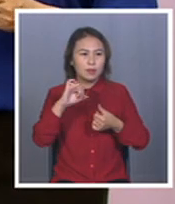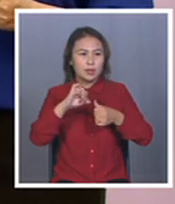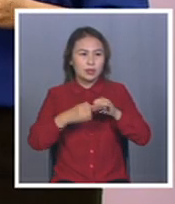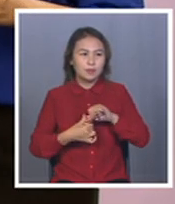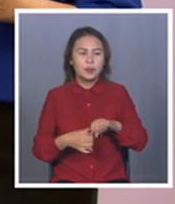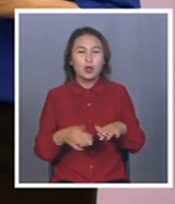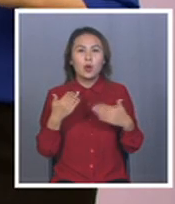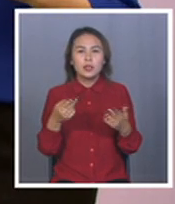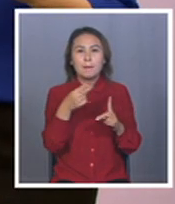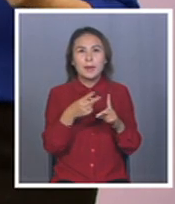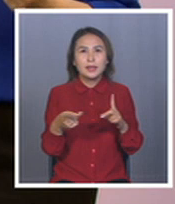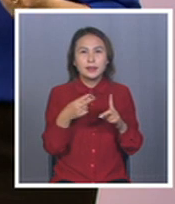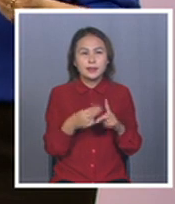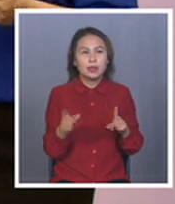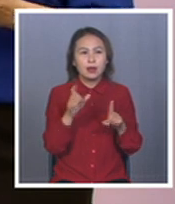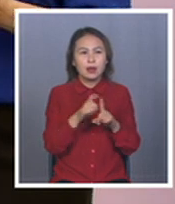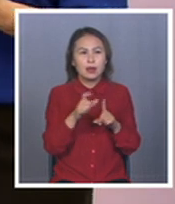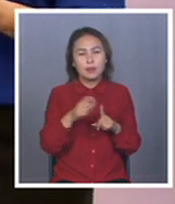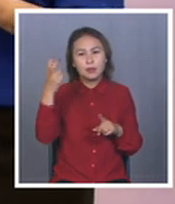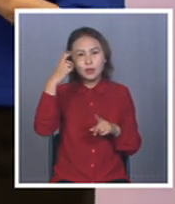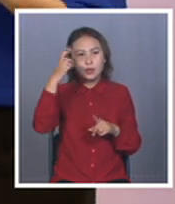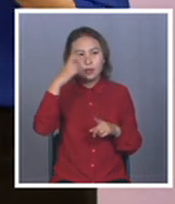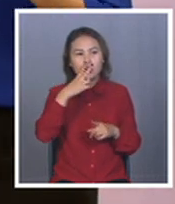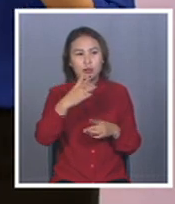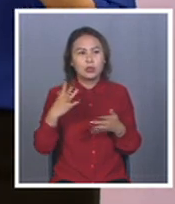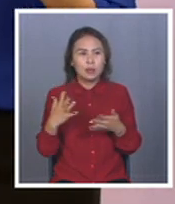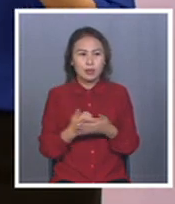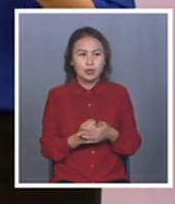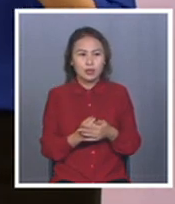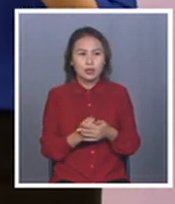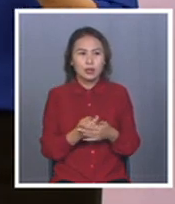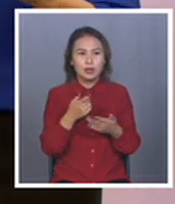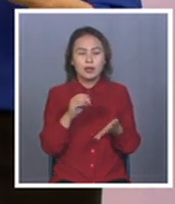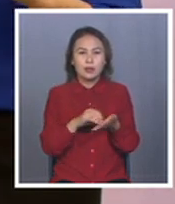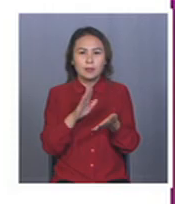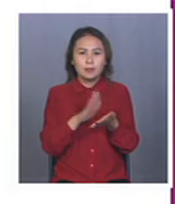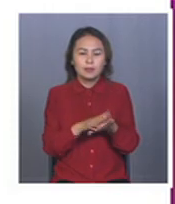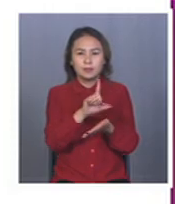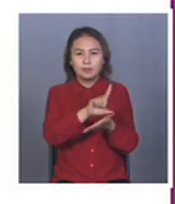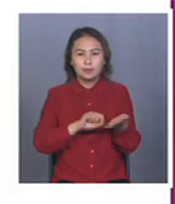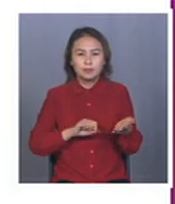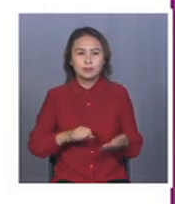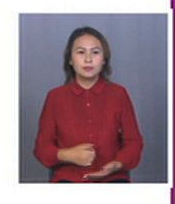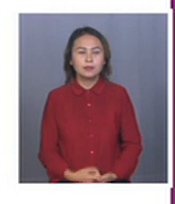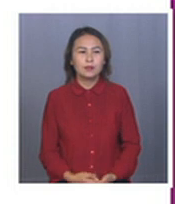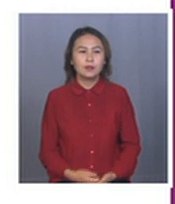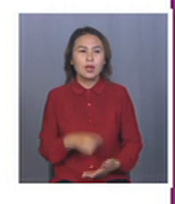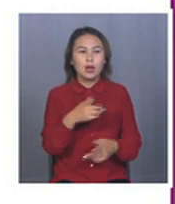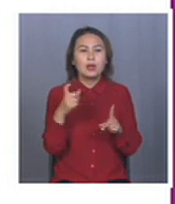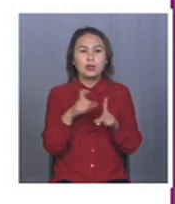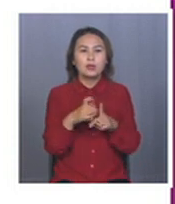осы мәтіндегі қарамен жазылған сөздерді табайықшы. Және соны дәптерге көшіріп жазамыз. Олар қандай сөздер